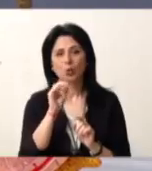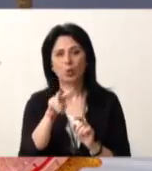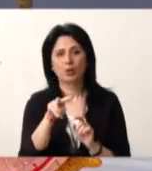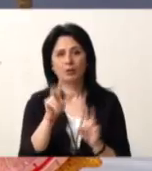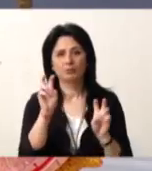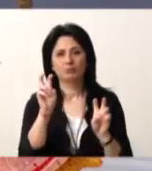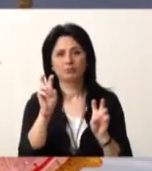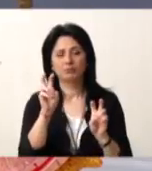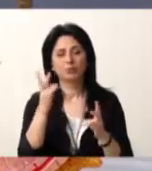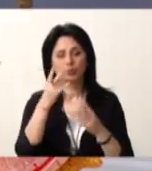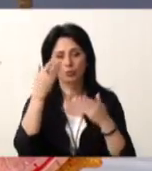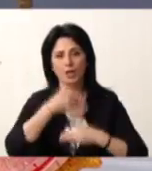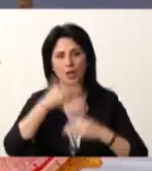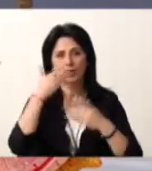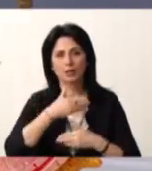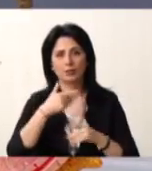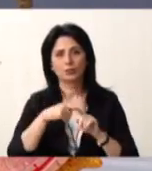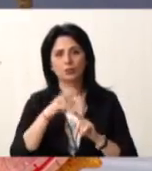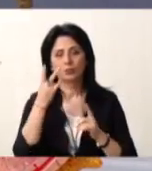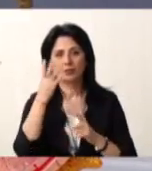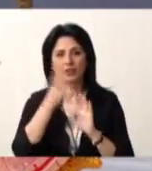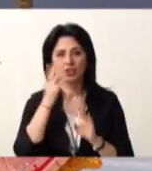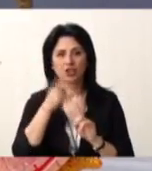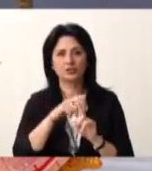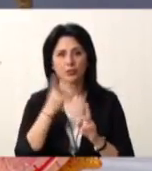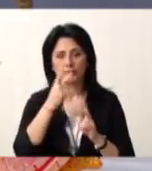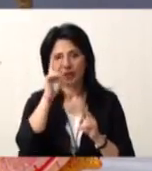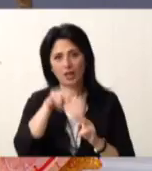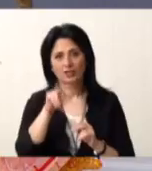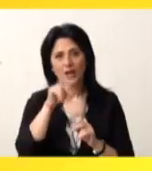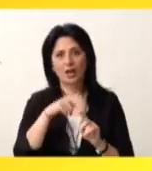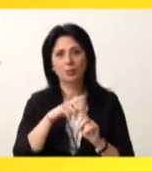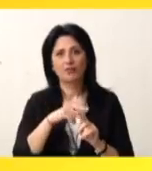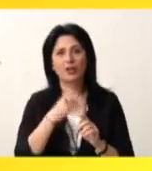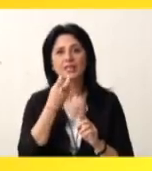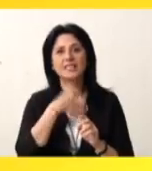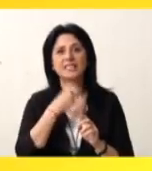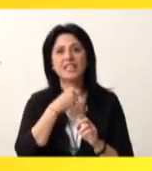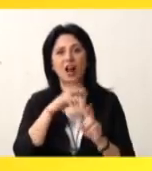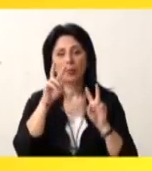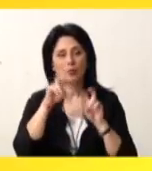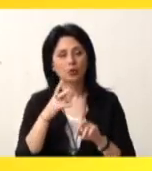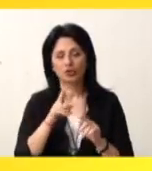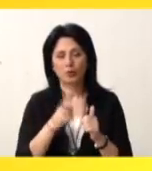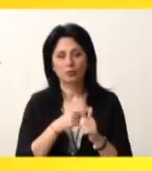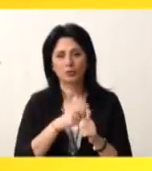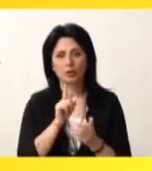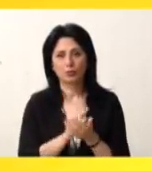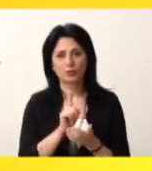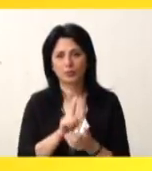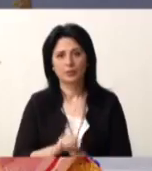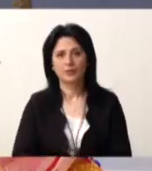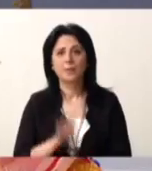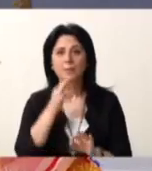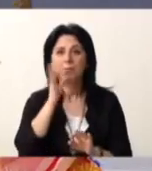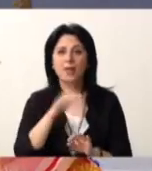ეს რენგენი მოხდეს პირველ რიგში მაინც დათვალიერება. ანუ საყლაპავის გამოკვლევა და შემოწმოთ მექანიზმი